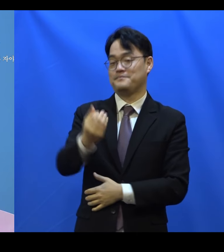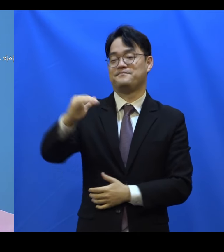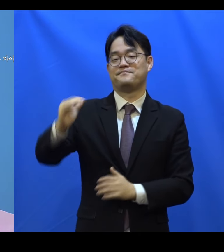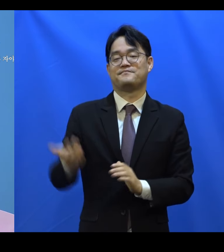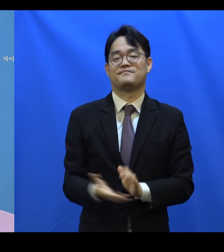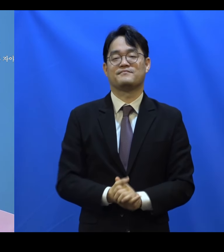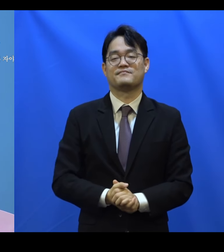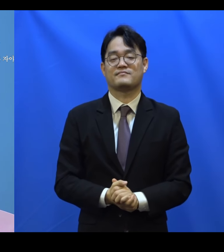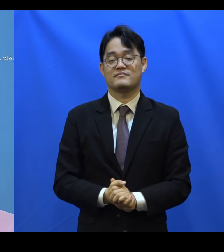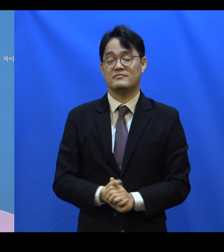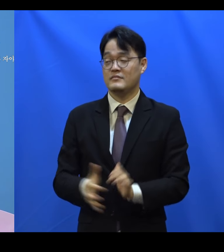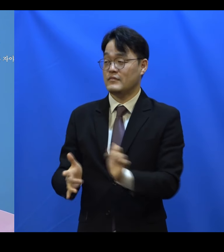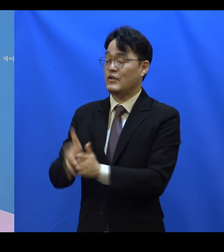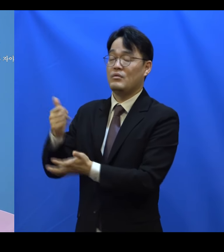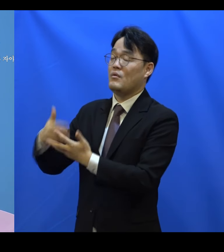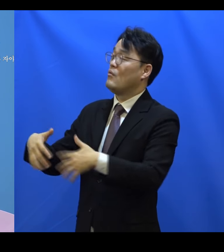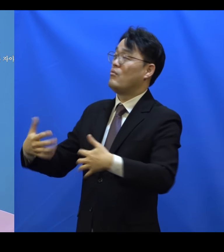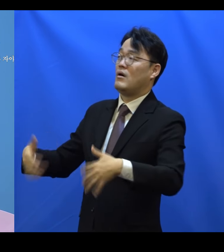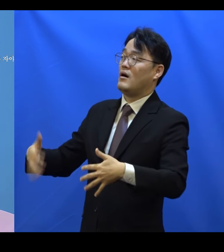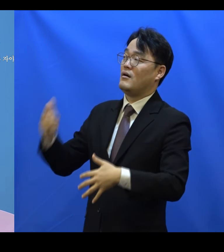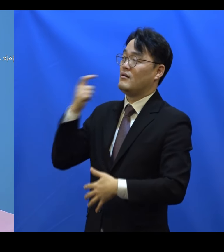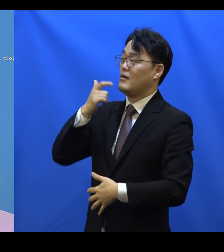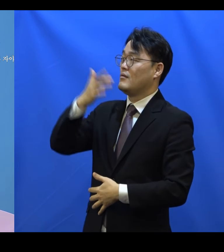당신이 얼마나 아름다우신지.